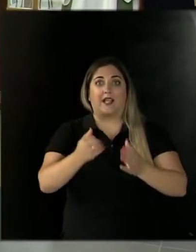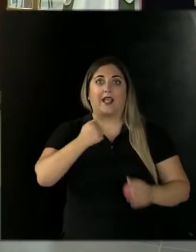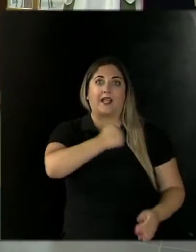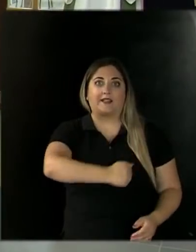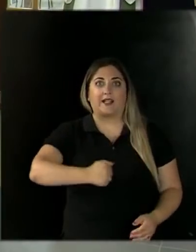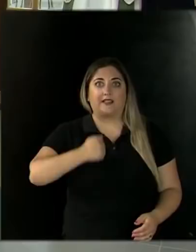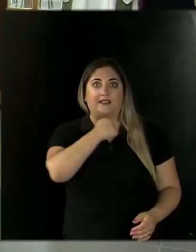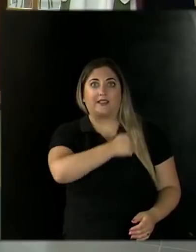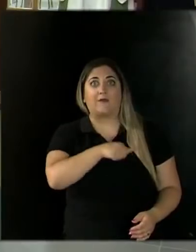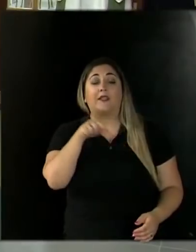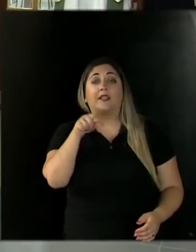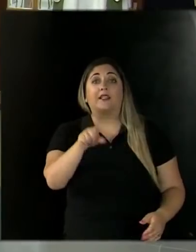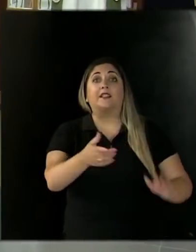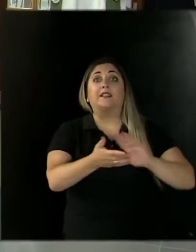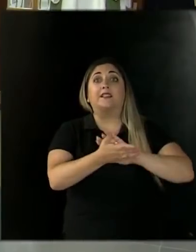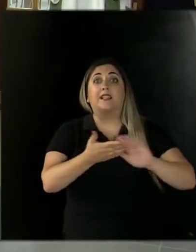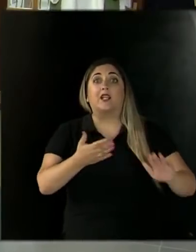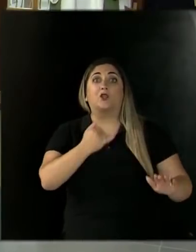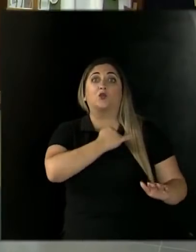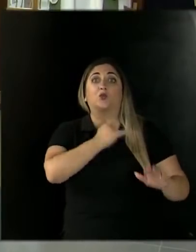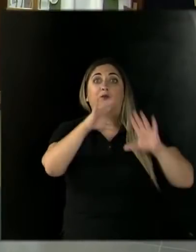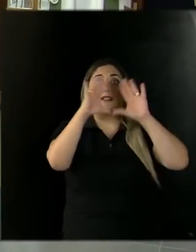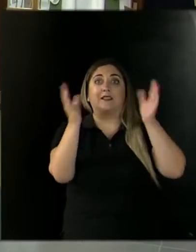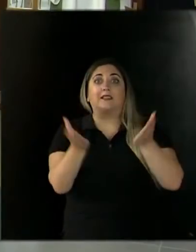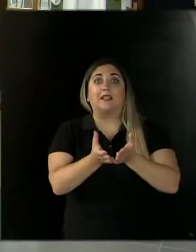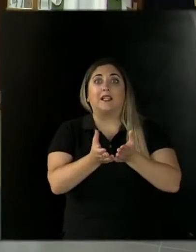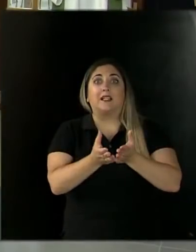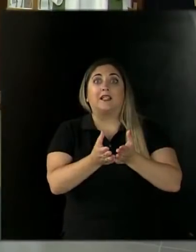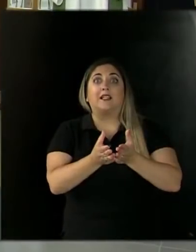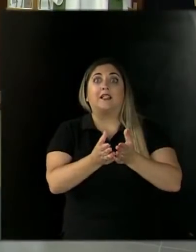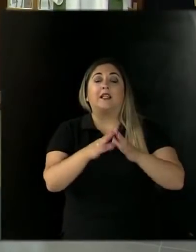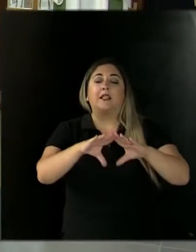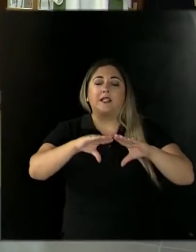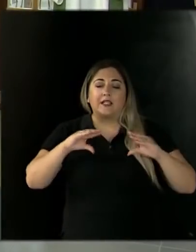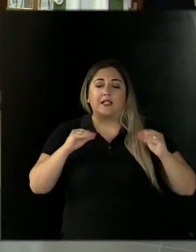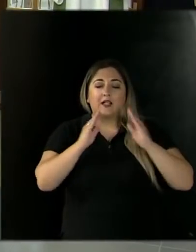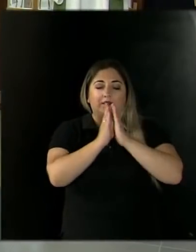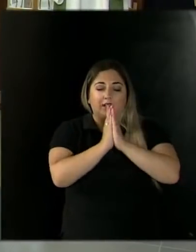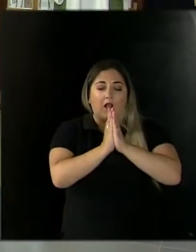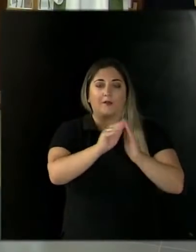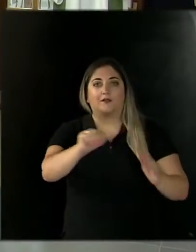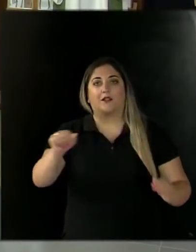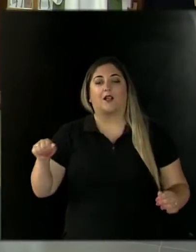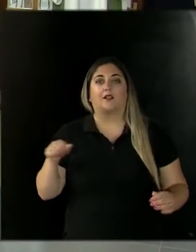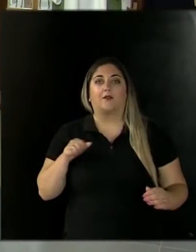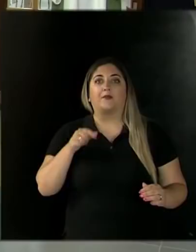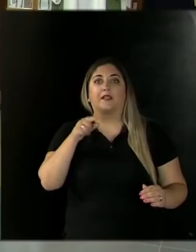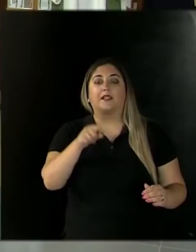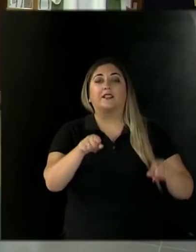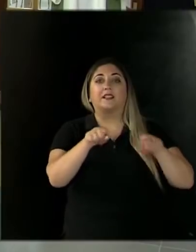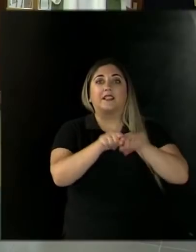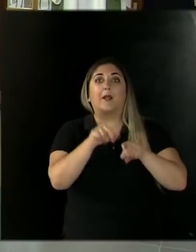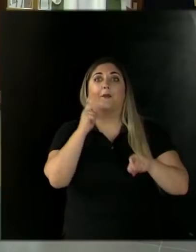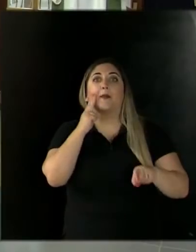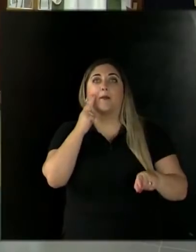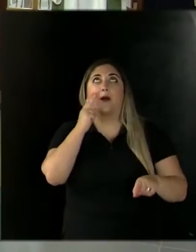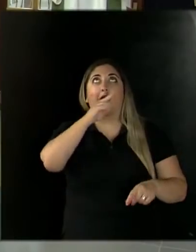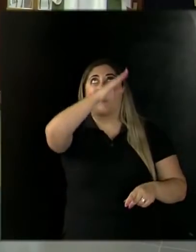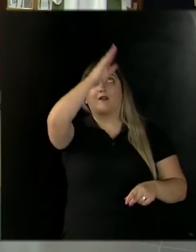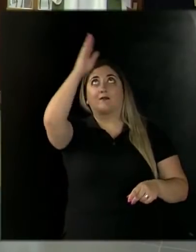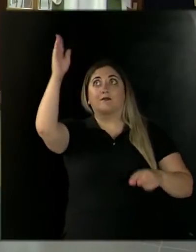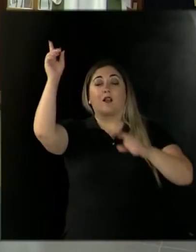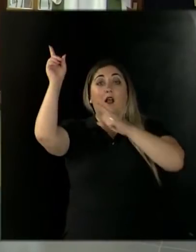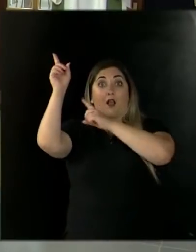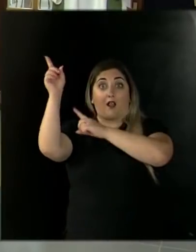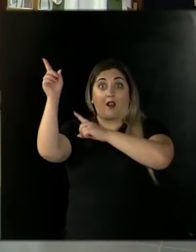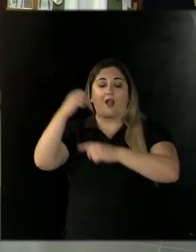tad-dinja ħenna lina. Int li tneħħi d-nubit tad-dinja ilqa' talb tagħna. Int li qiegħed fuq il-lemin